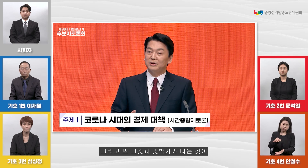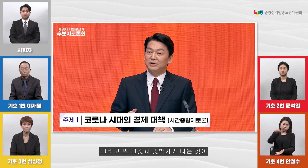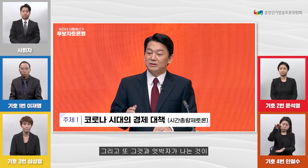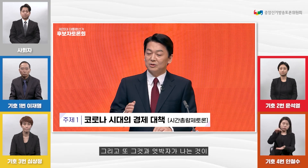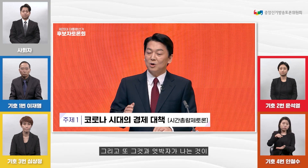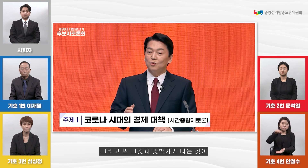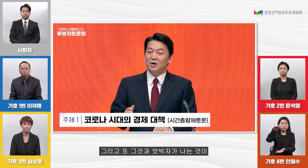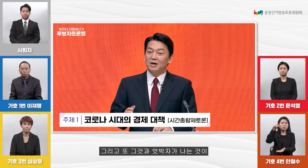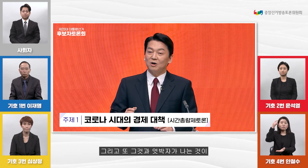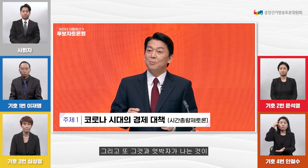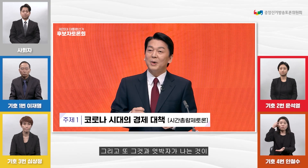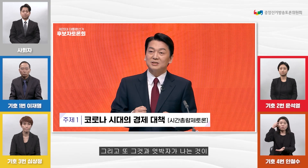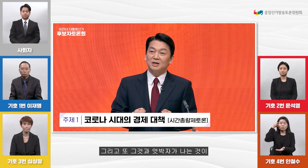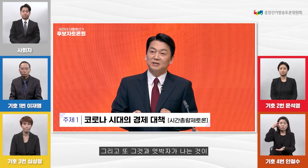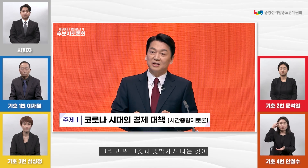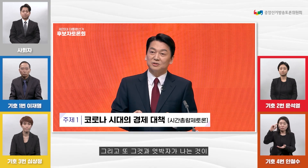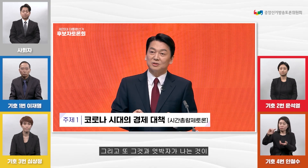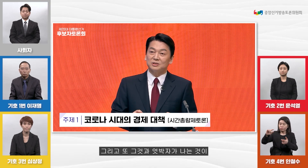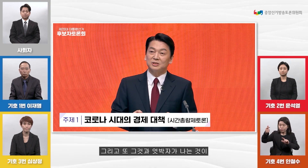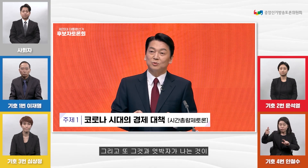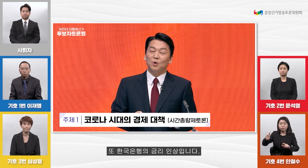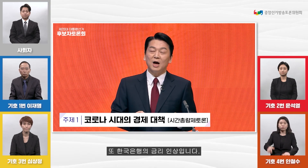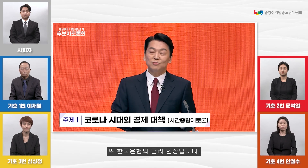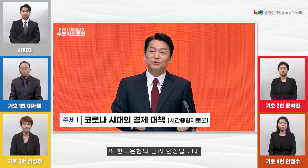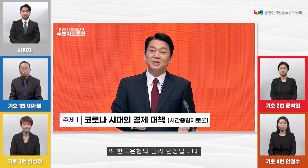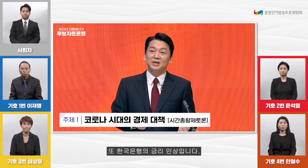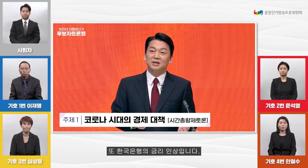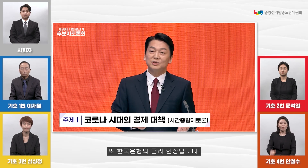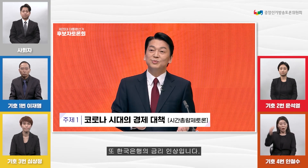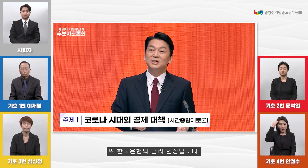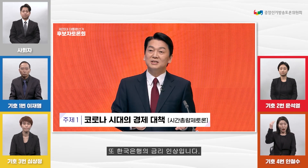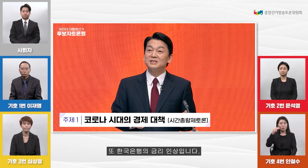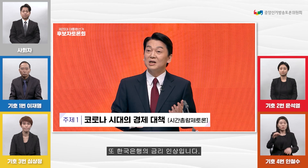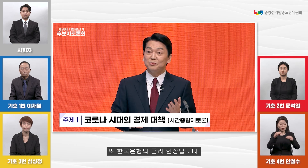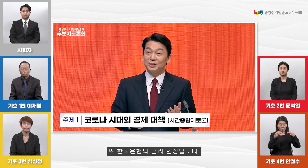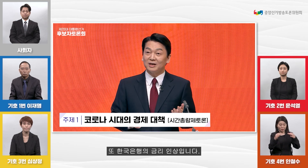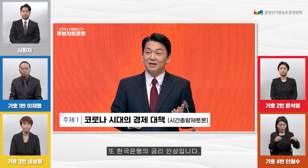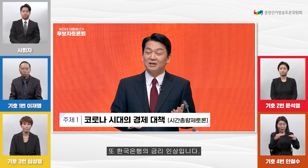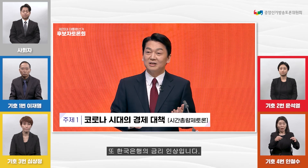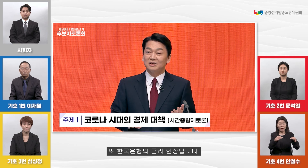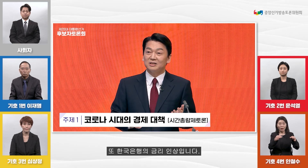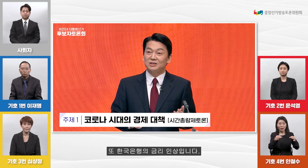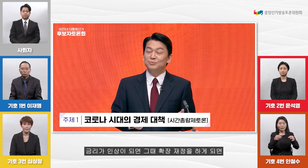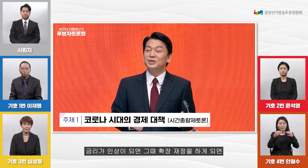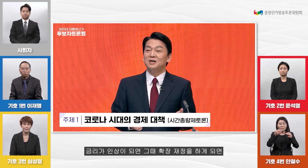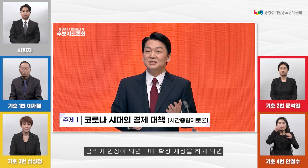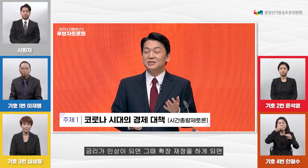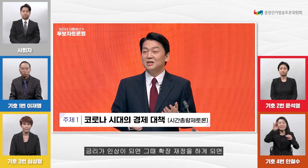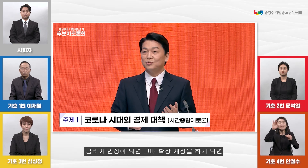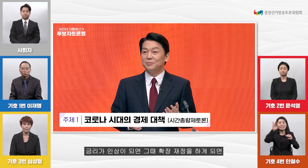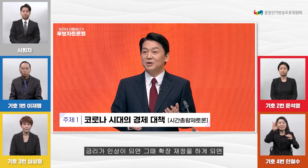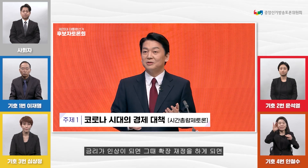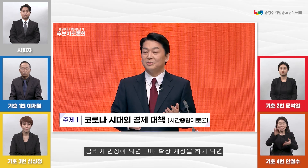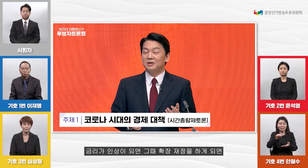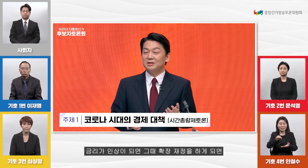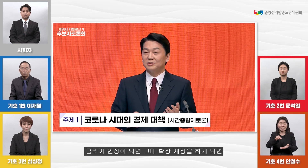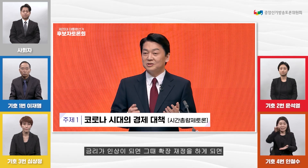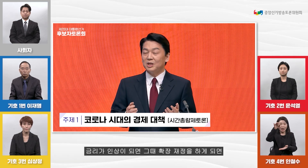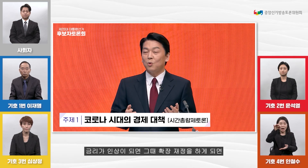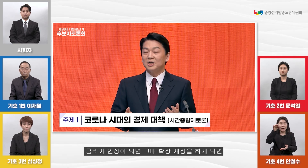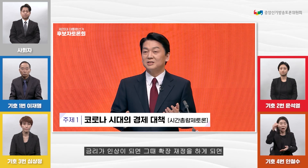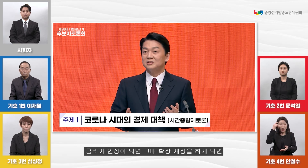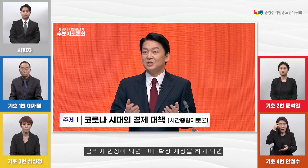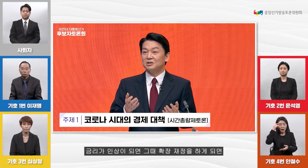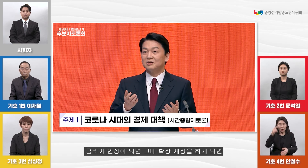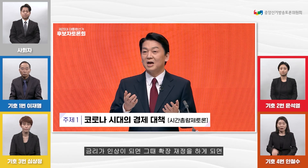또 그것과 엇박자가 나는 것이 또 한국은행의 금리 인상입니다. 금리가 인상이 되면